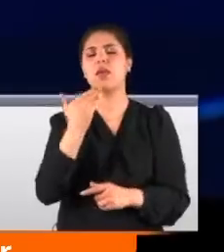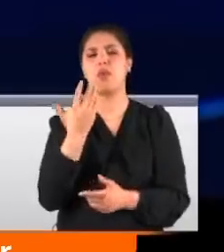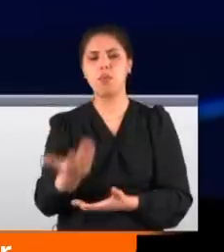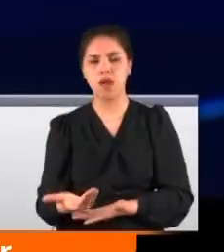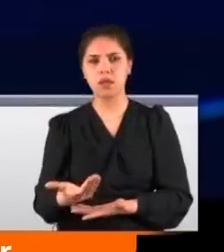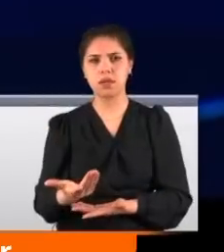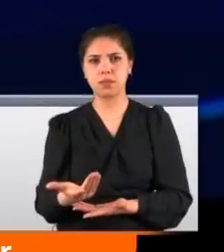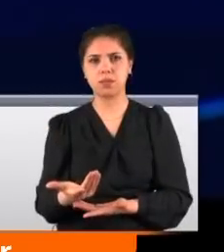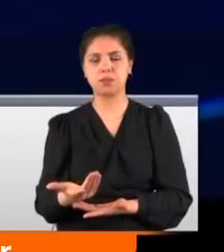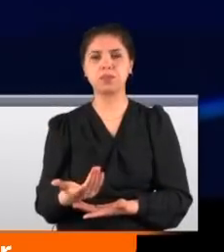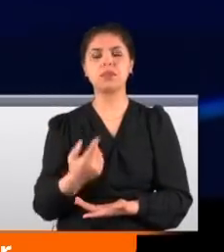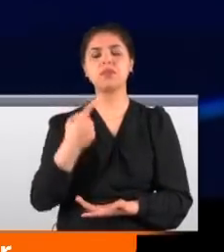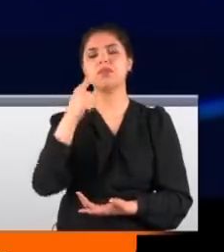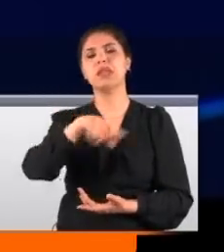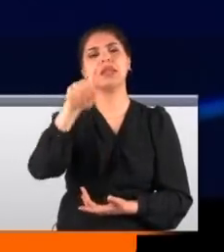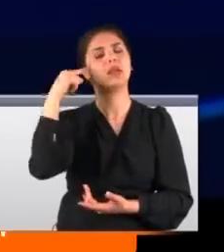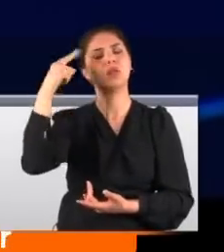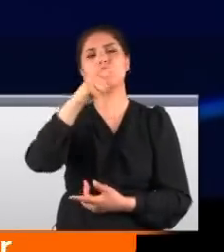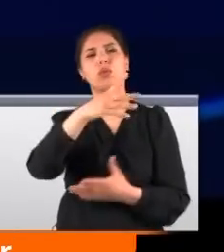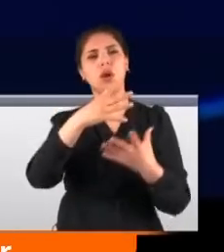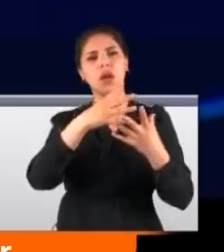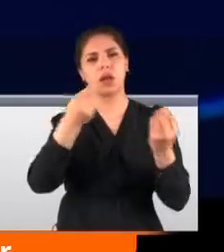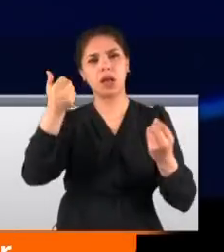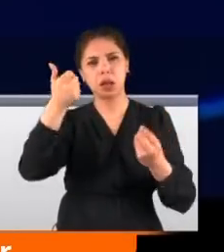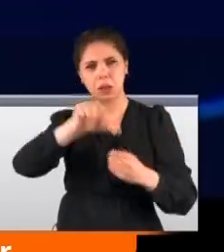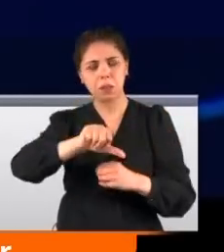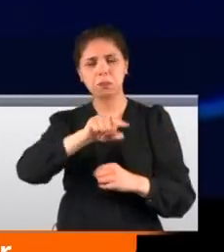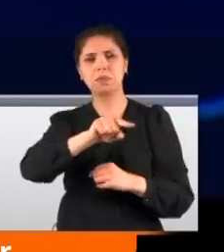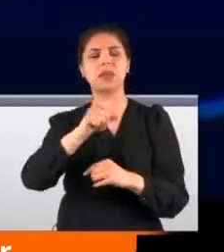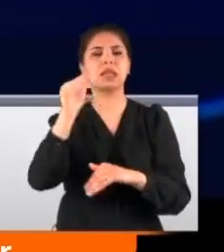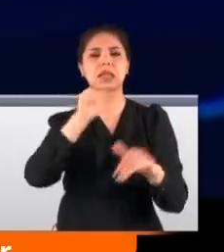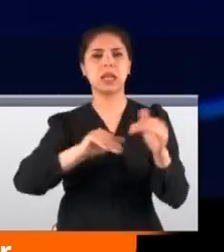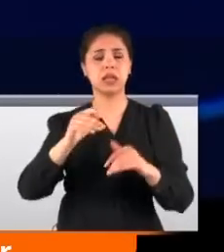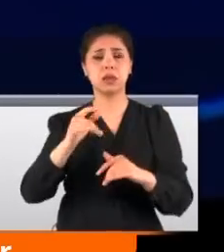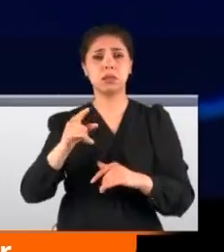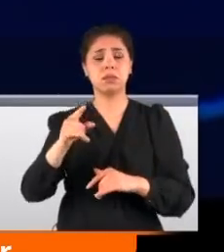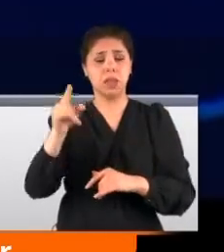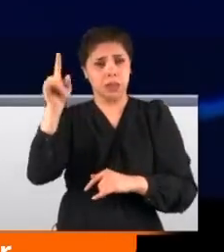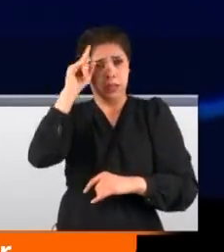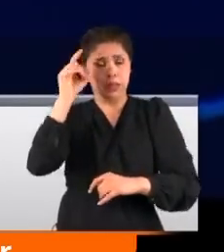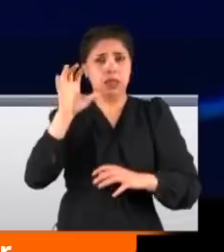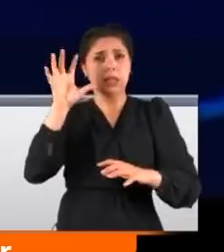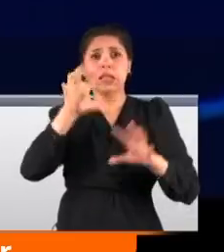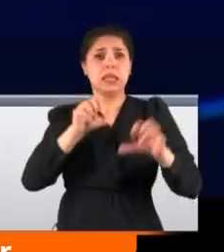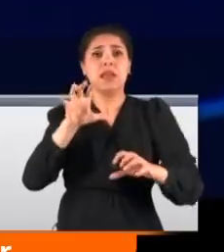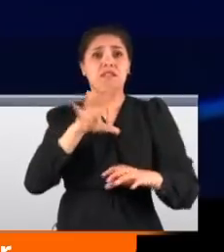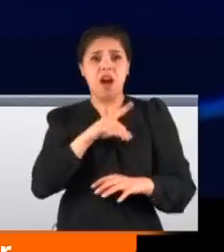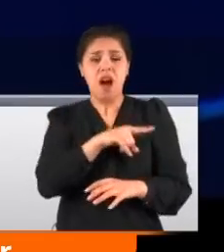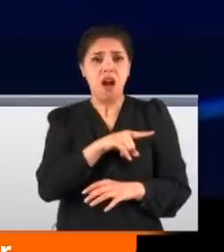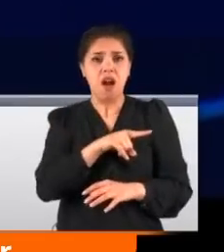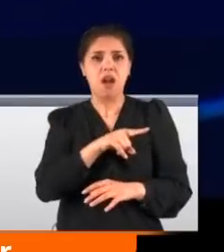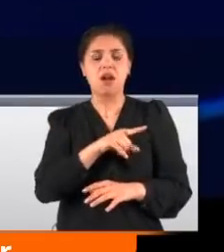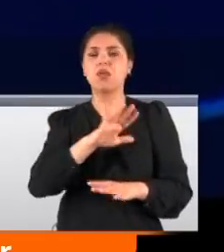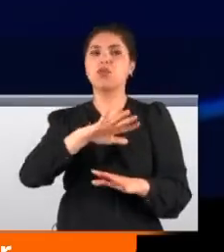Düşünün ki bunlar daha kaybettikleri bir seçimde böylesine bir hırsla sağa sola saldırıyor.